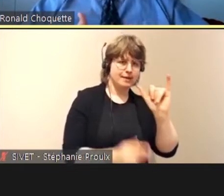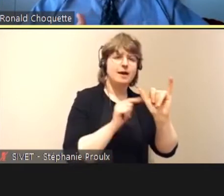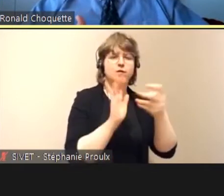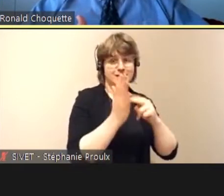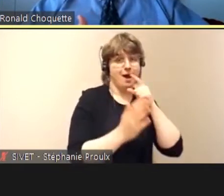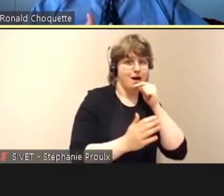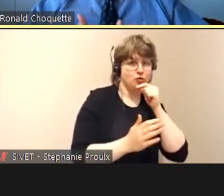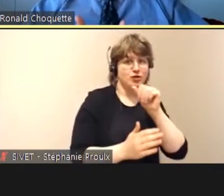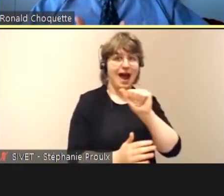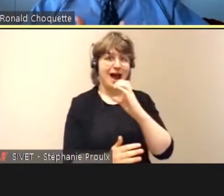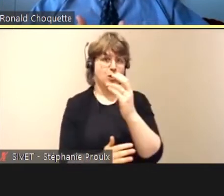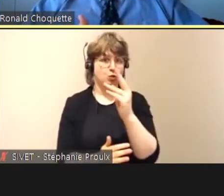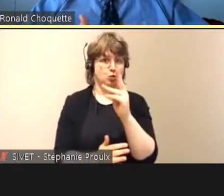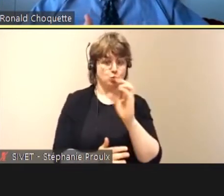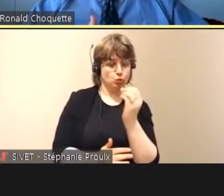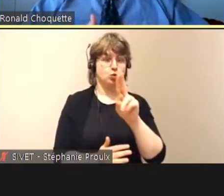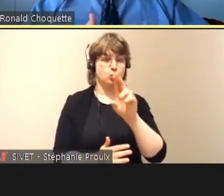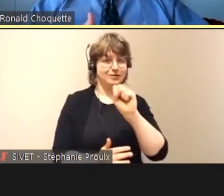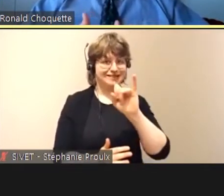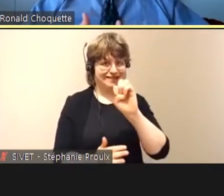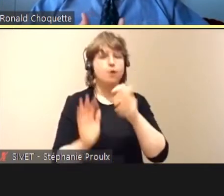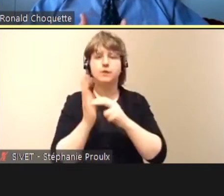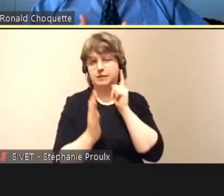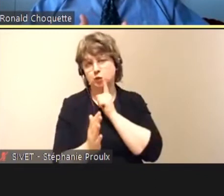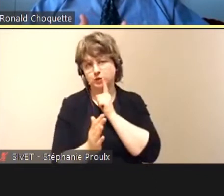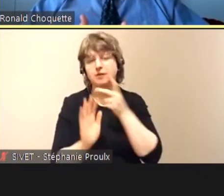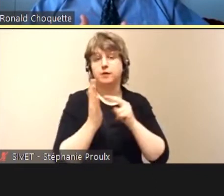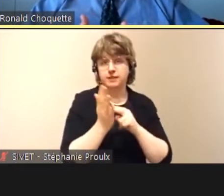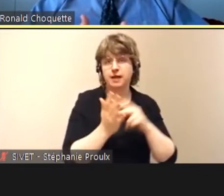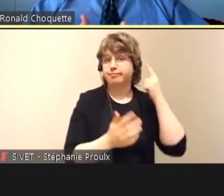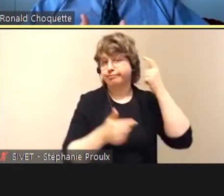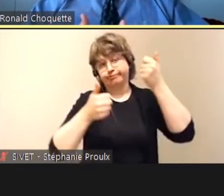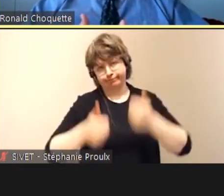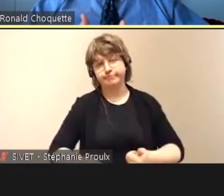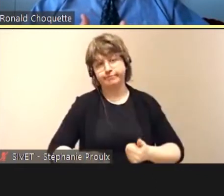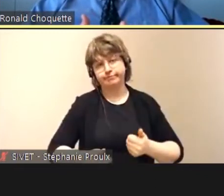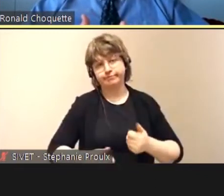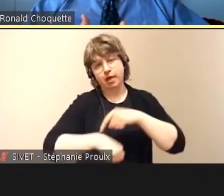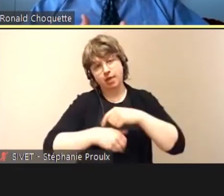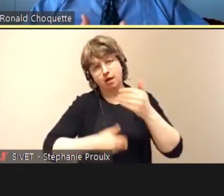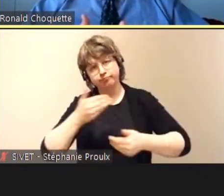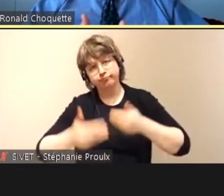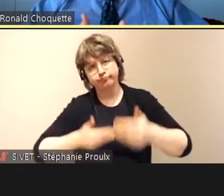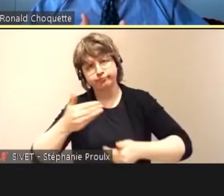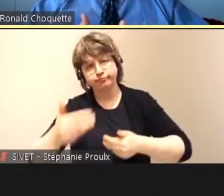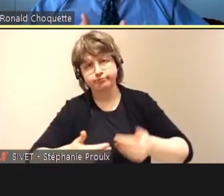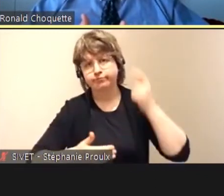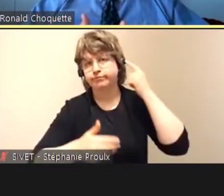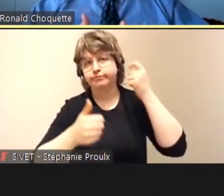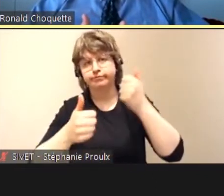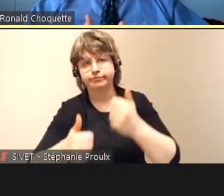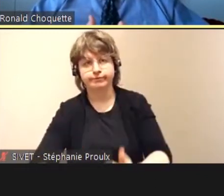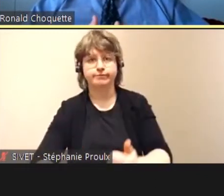âge, puis acousie pour surdité. Donc, c'est une perte progressive de l'audition liée